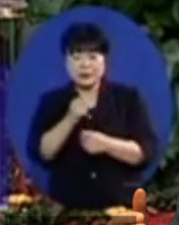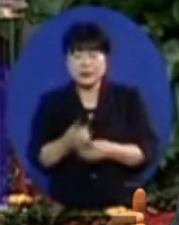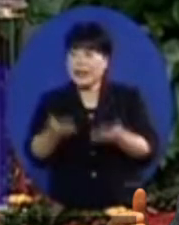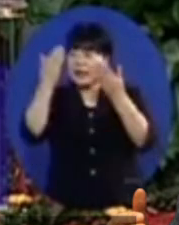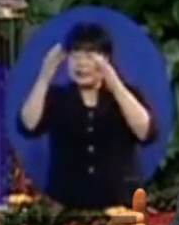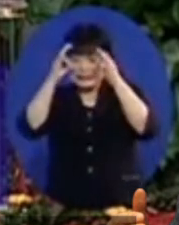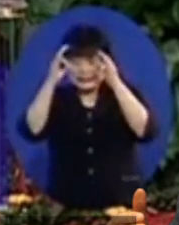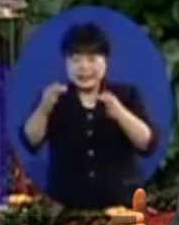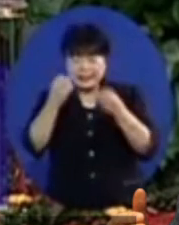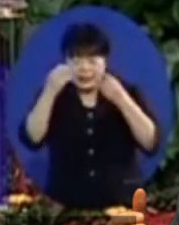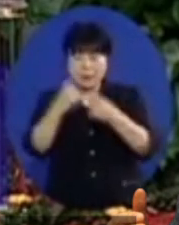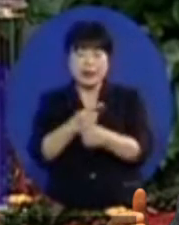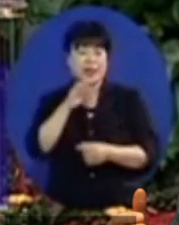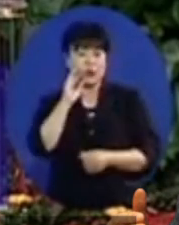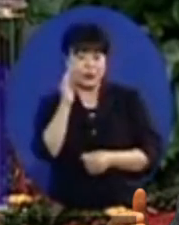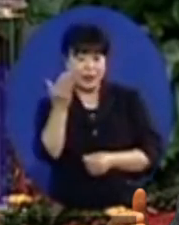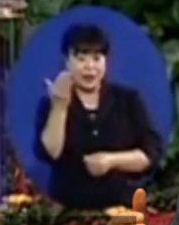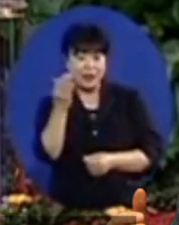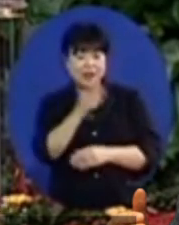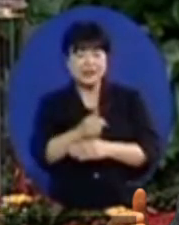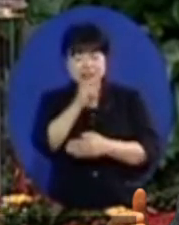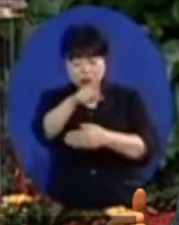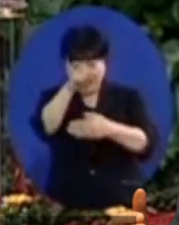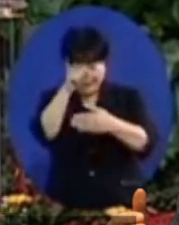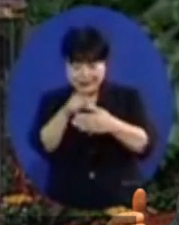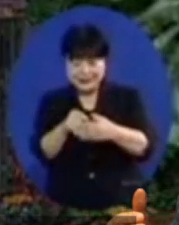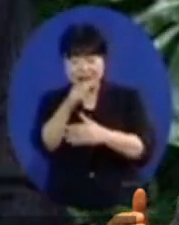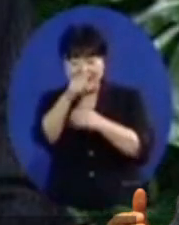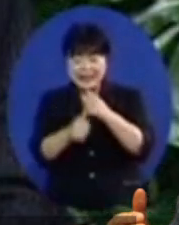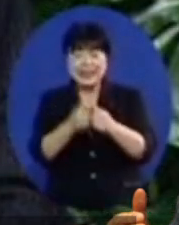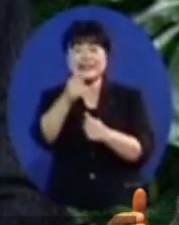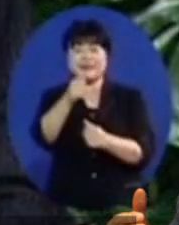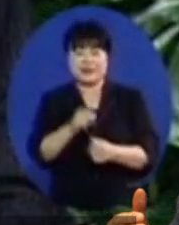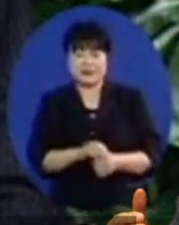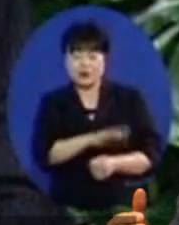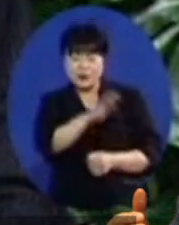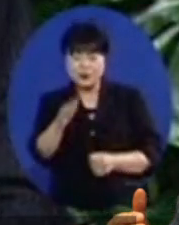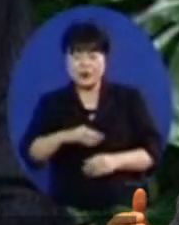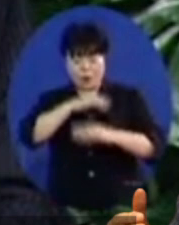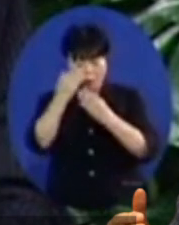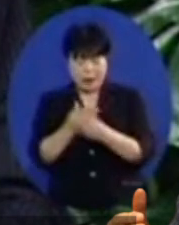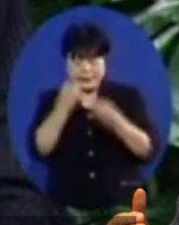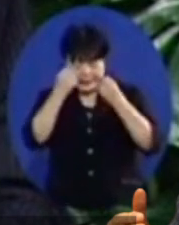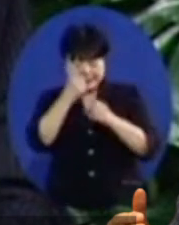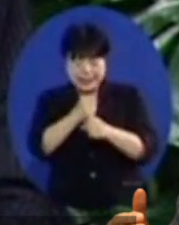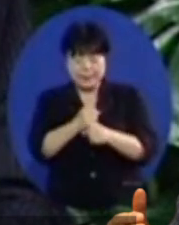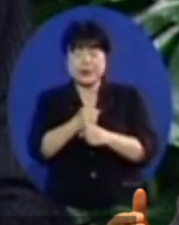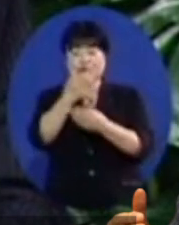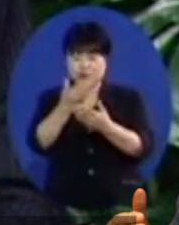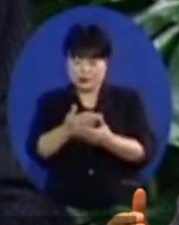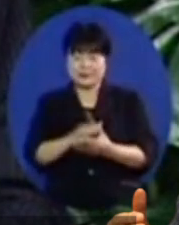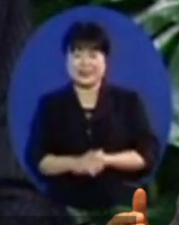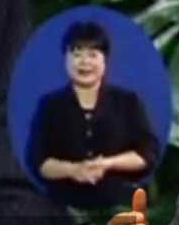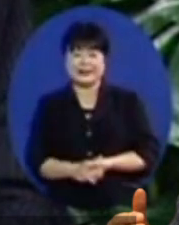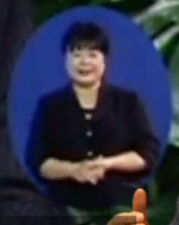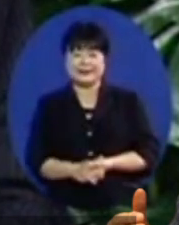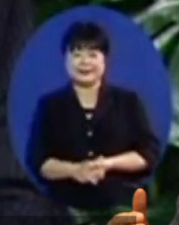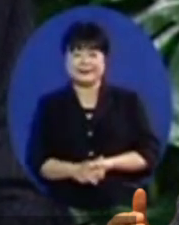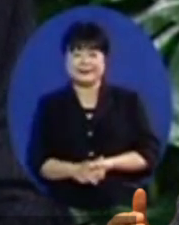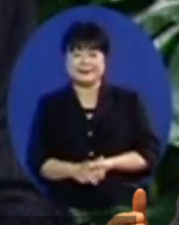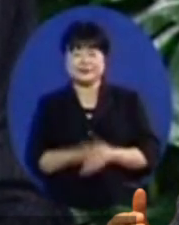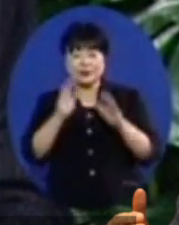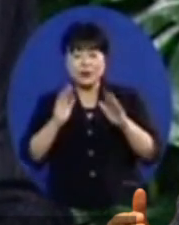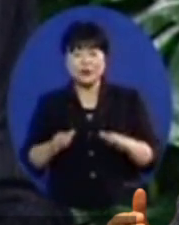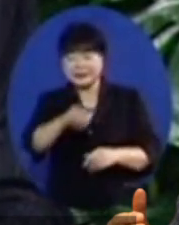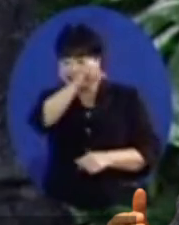보라 새것이 되었도다. 그리스도 안에서 하나님은 우리를 완전히 새 사람으로 만들어주시는 것입니다. 오늘